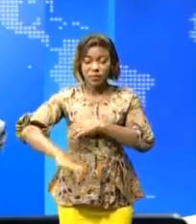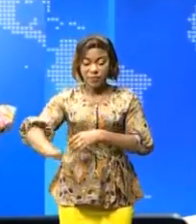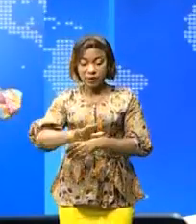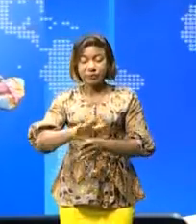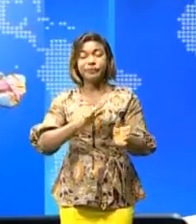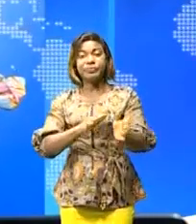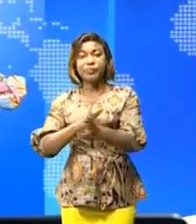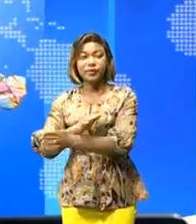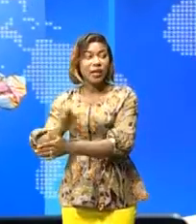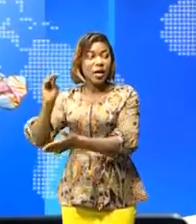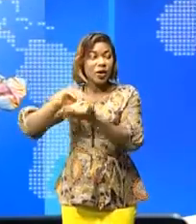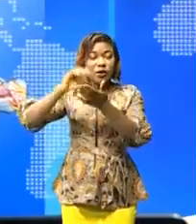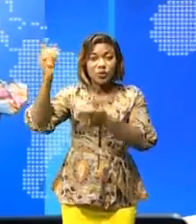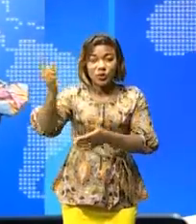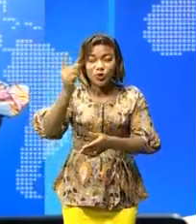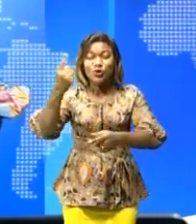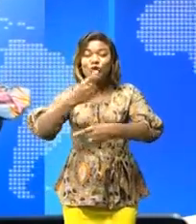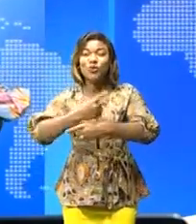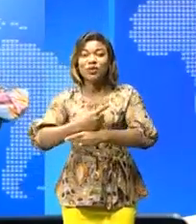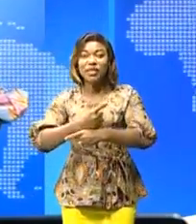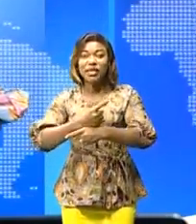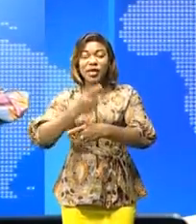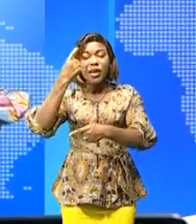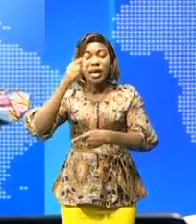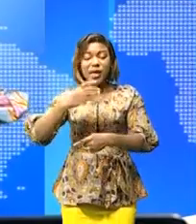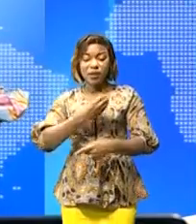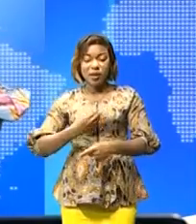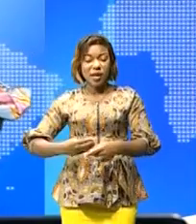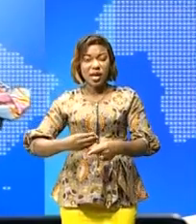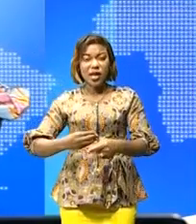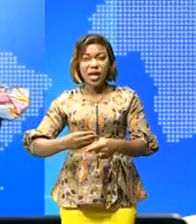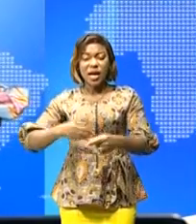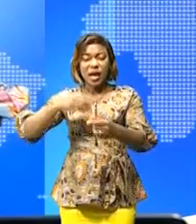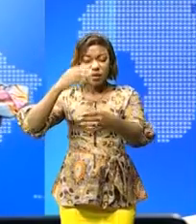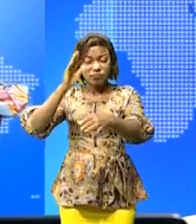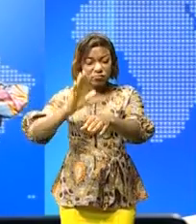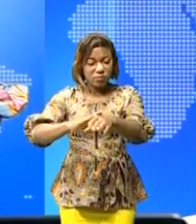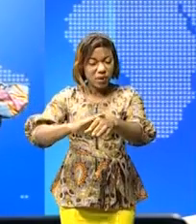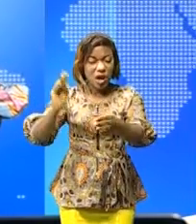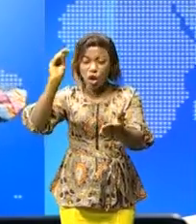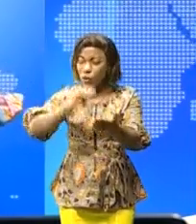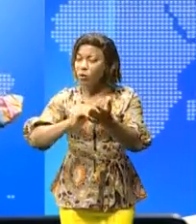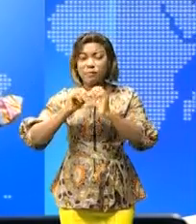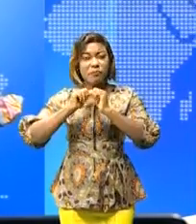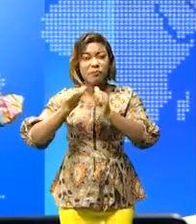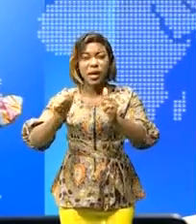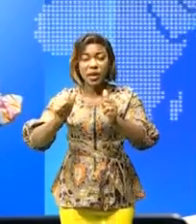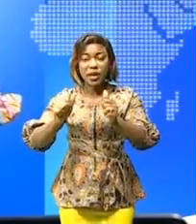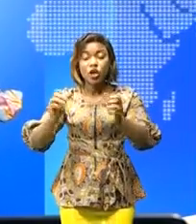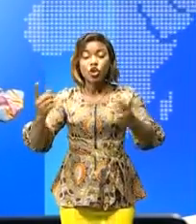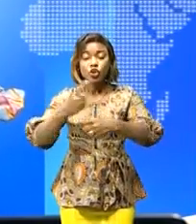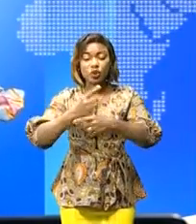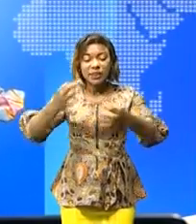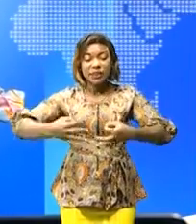En rapport avec cette journée, l'hépatite ne peut plus attendre. C'est le thème de la dite journée célébrée ici à